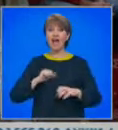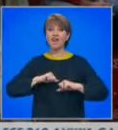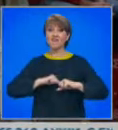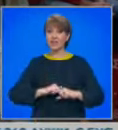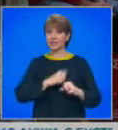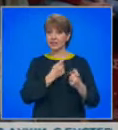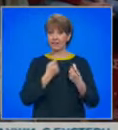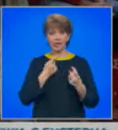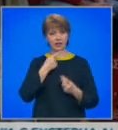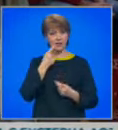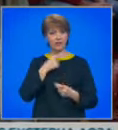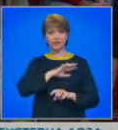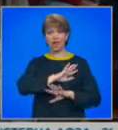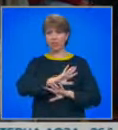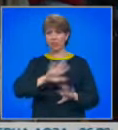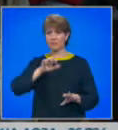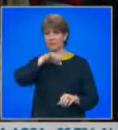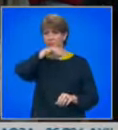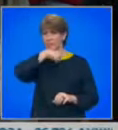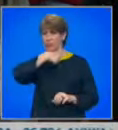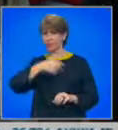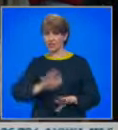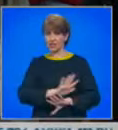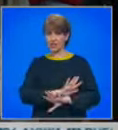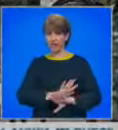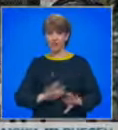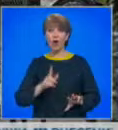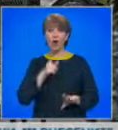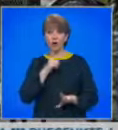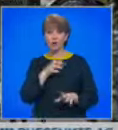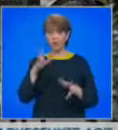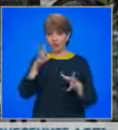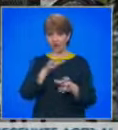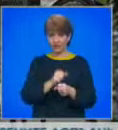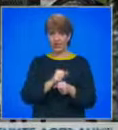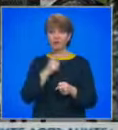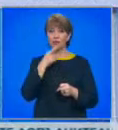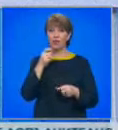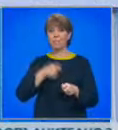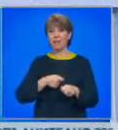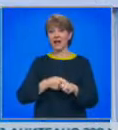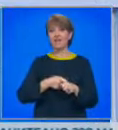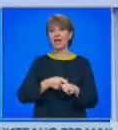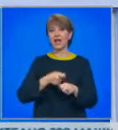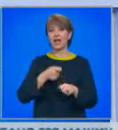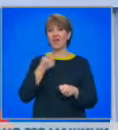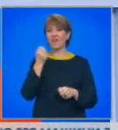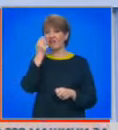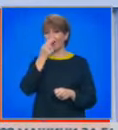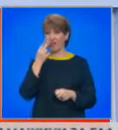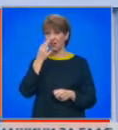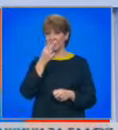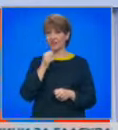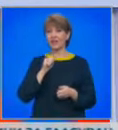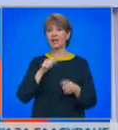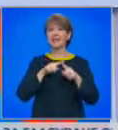ще бъдат безпощадни към хората, които издават или използват фалшиви имунизационни паспорти. А в Австрия вече са в